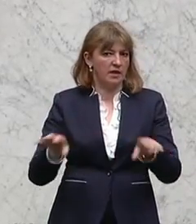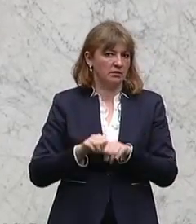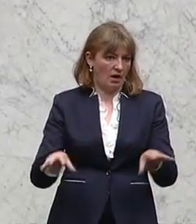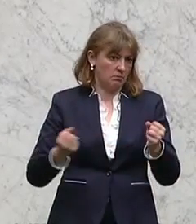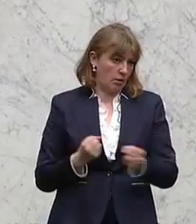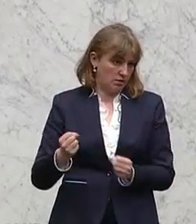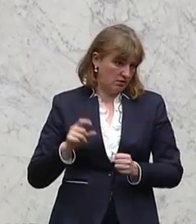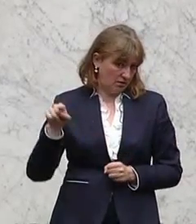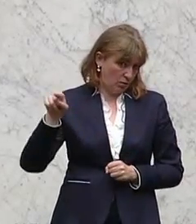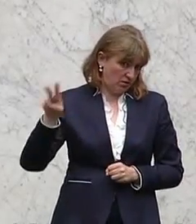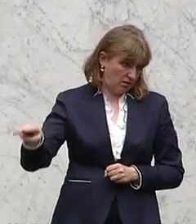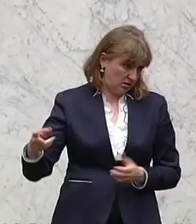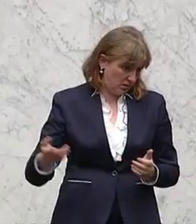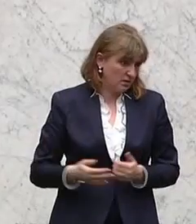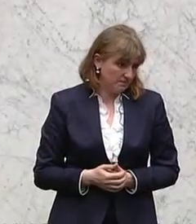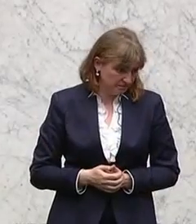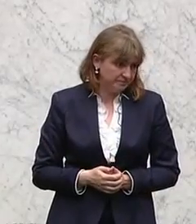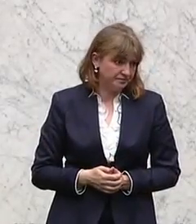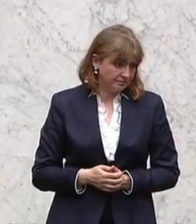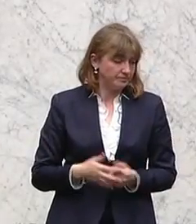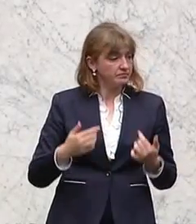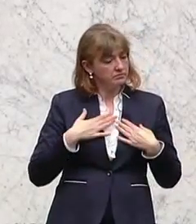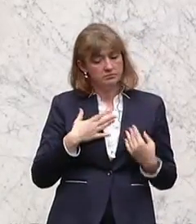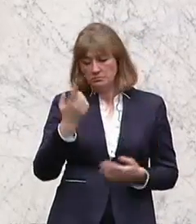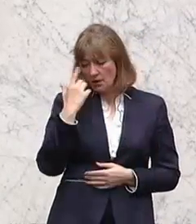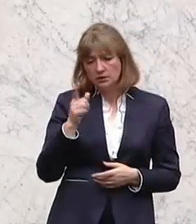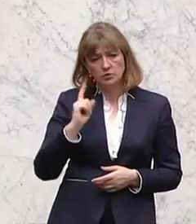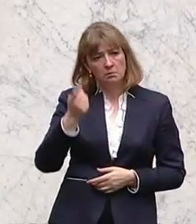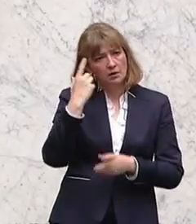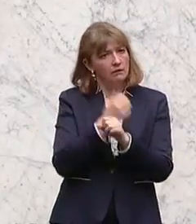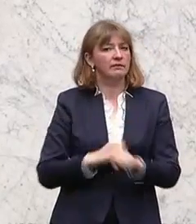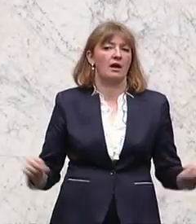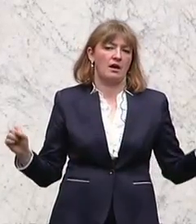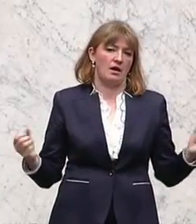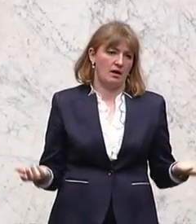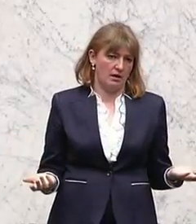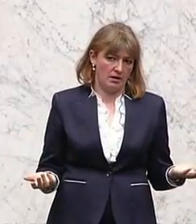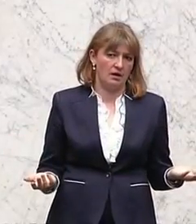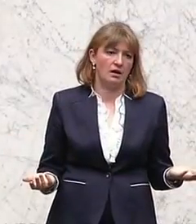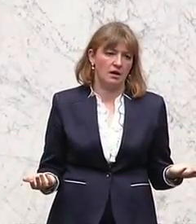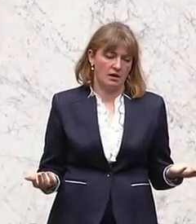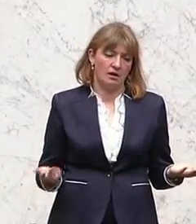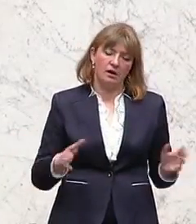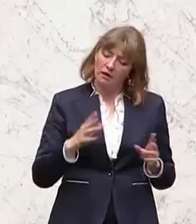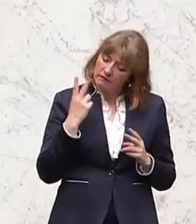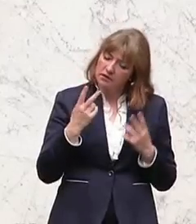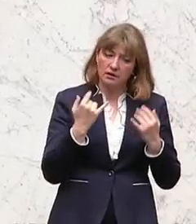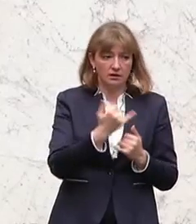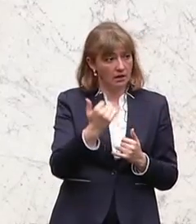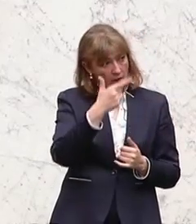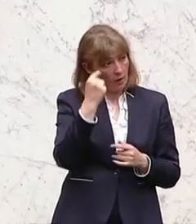Medienpolitik hat. Wir stehen für Meinungsfreiheit. Wir stehen dafür, dass jene Leute,